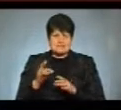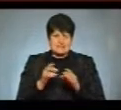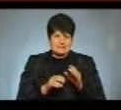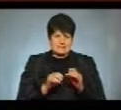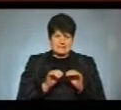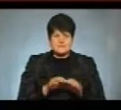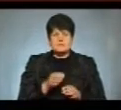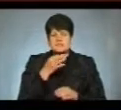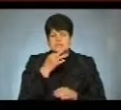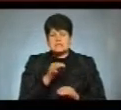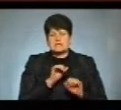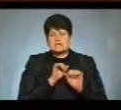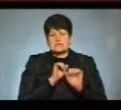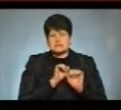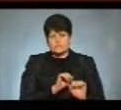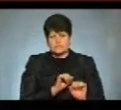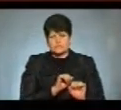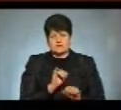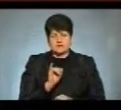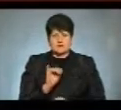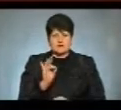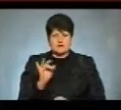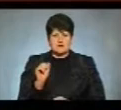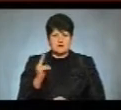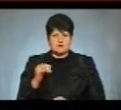адвокат матері загиблої Євгенії Кордупель Інна Радібова.